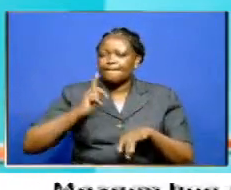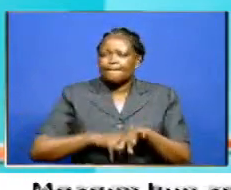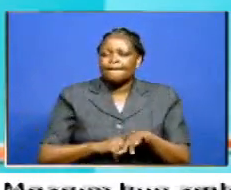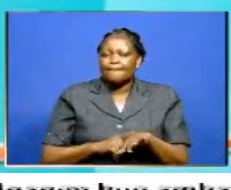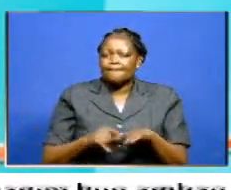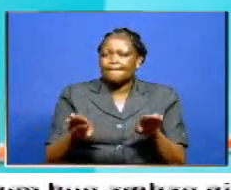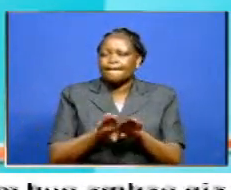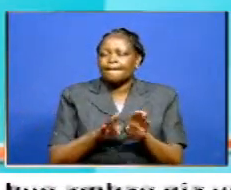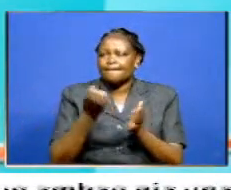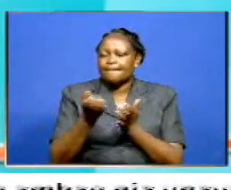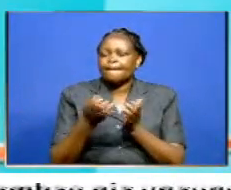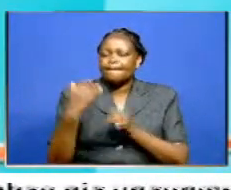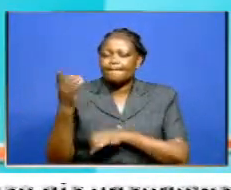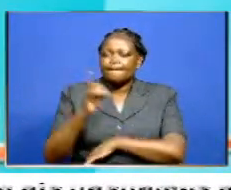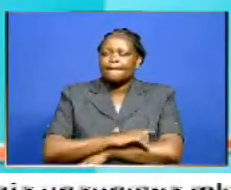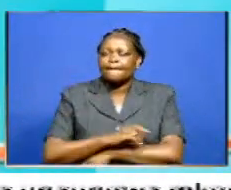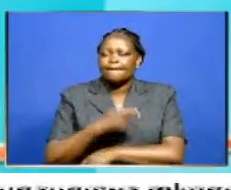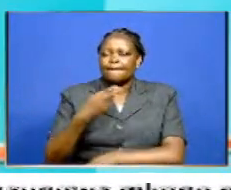of the day HELB already